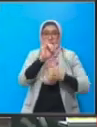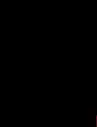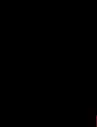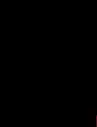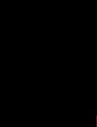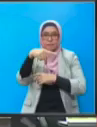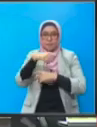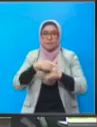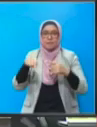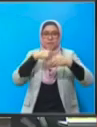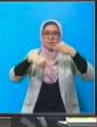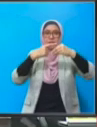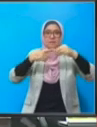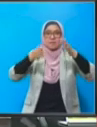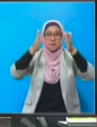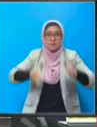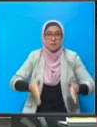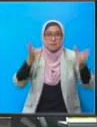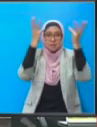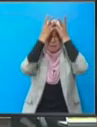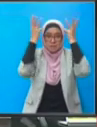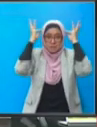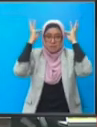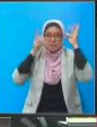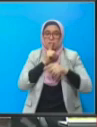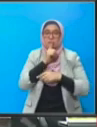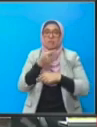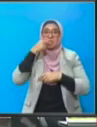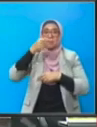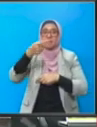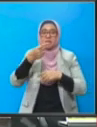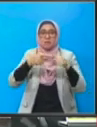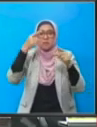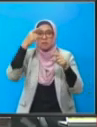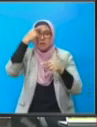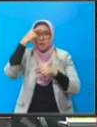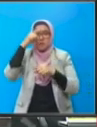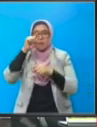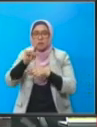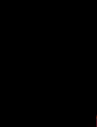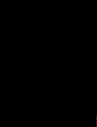tentang orang asli, sebutkan juga bahawa antara yang kita sedang secara